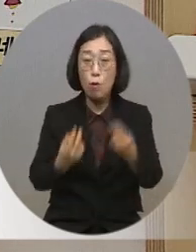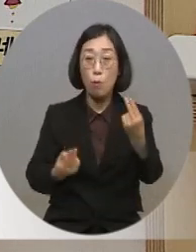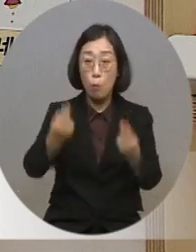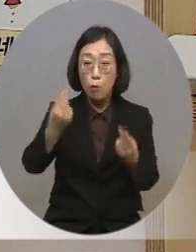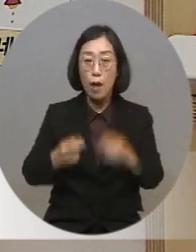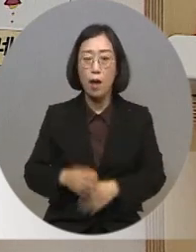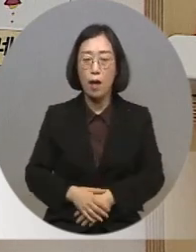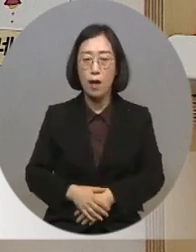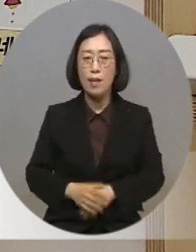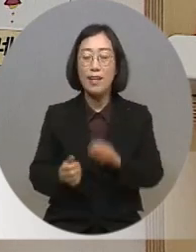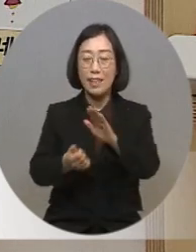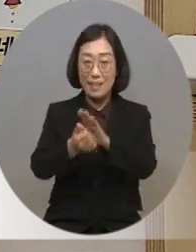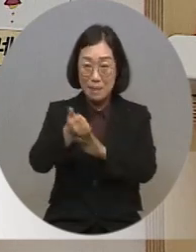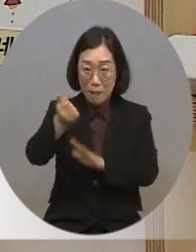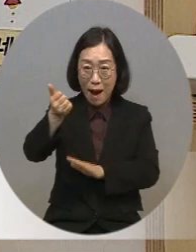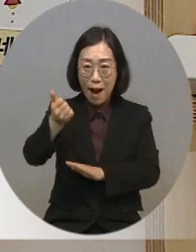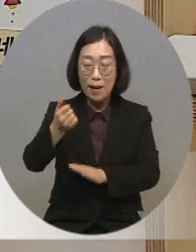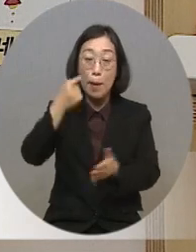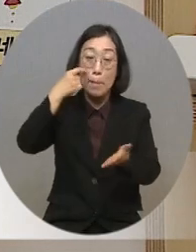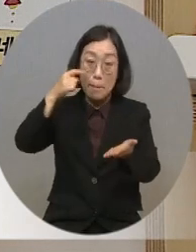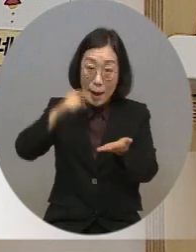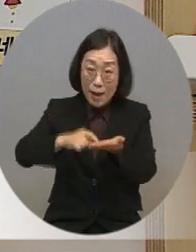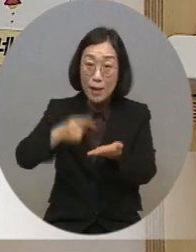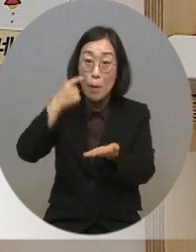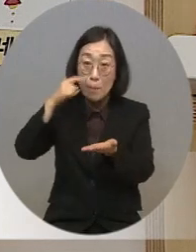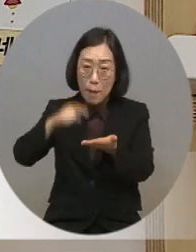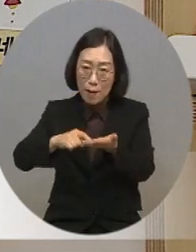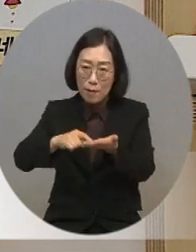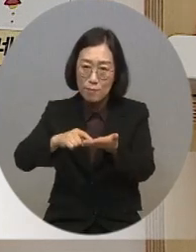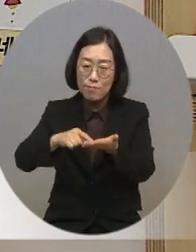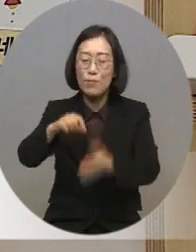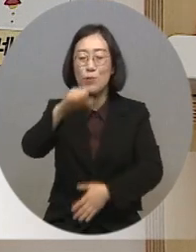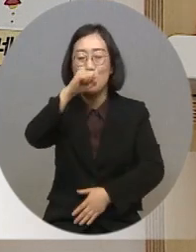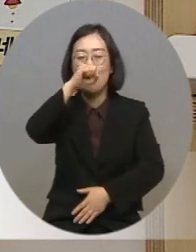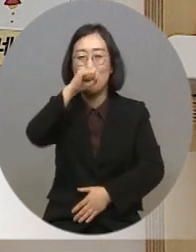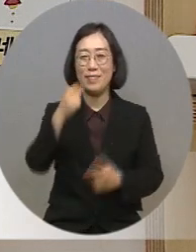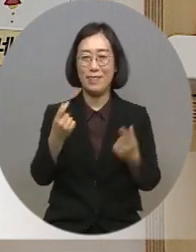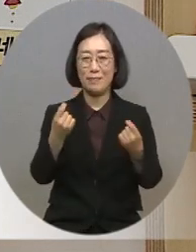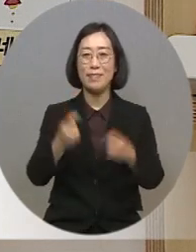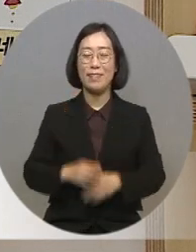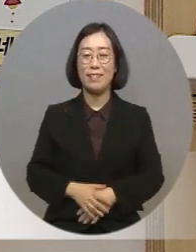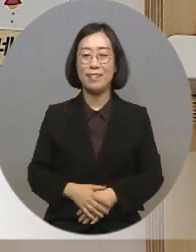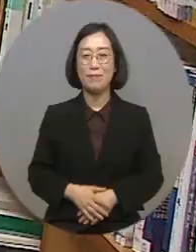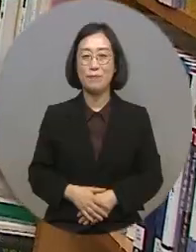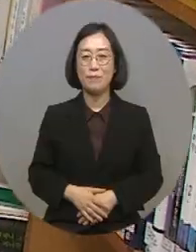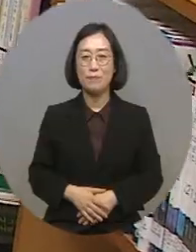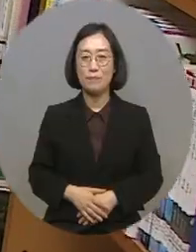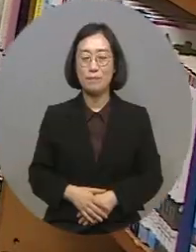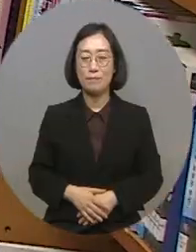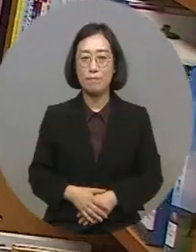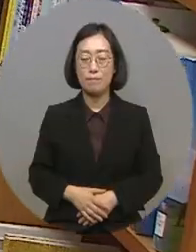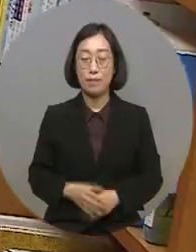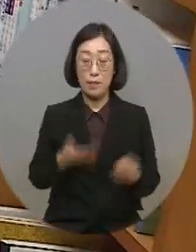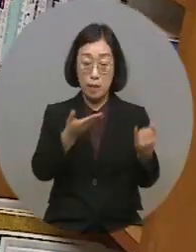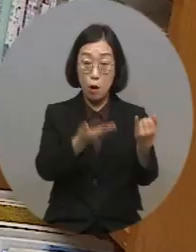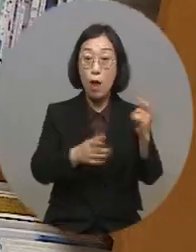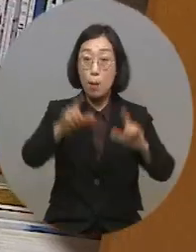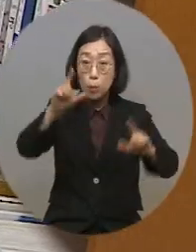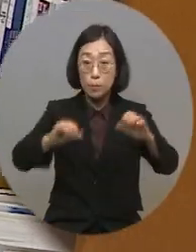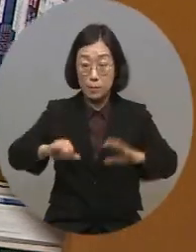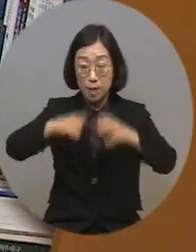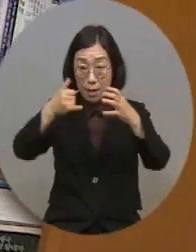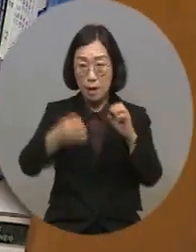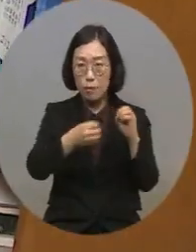절망보다는 희망을 바라보셨으면 좋겠습니다. 그녀의 모습이